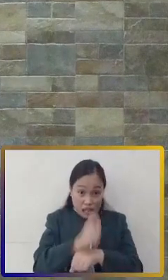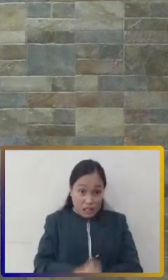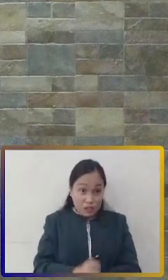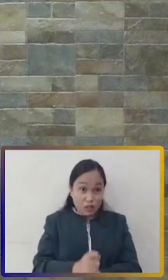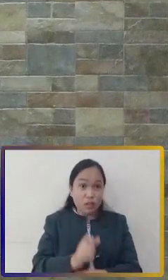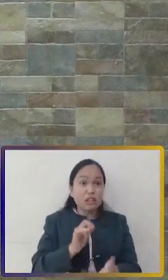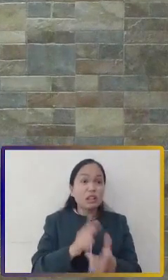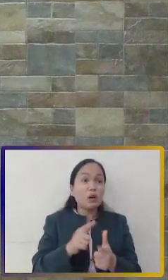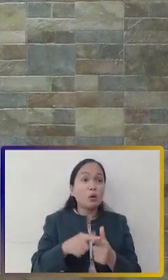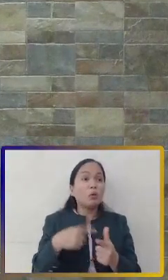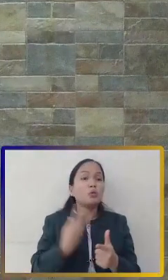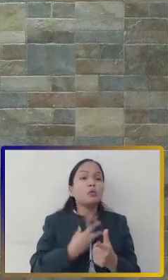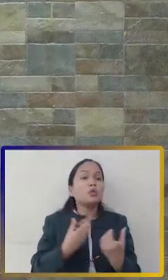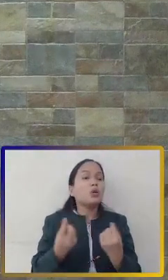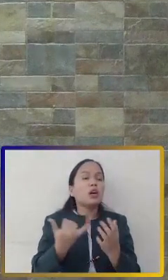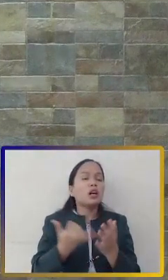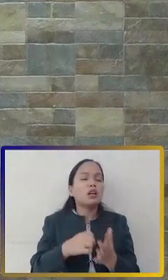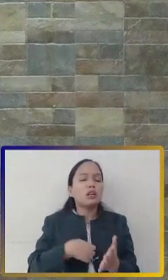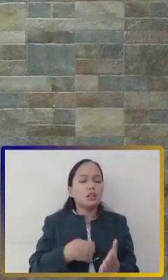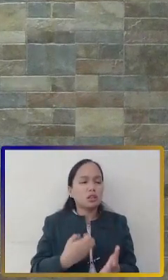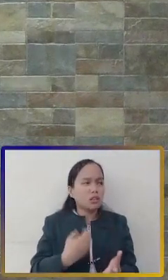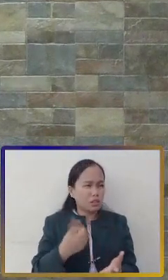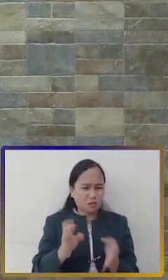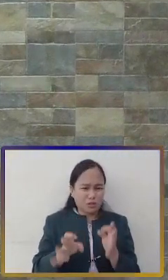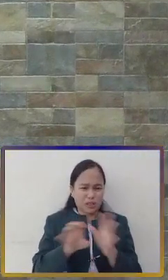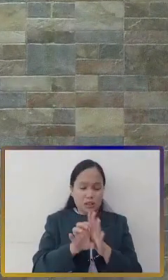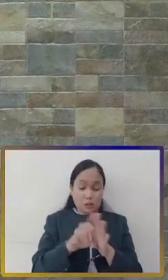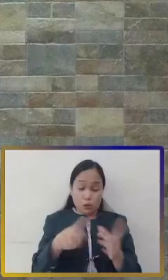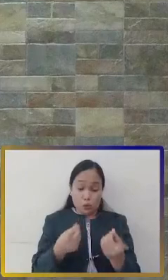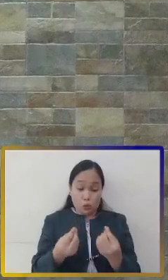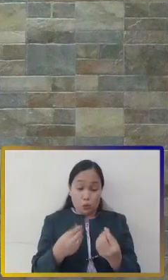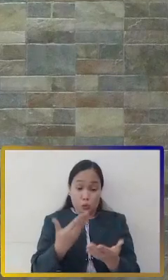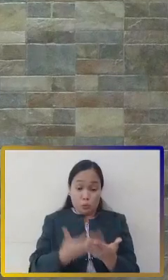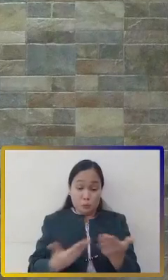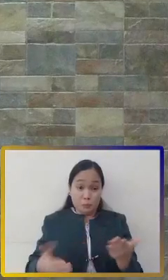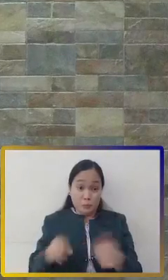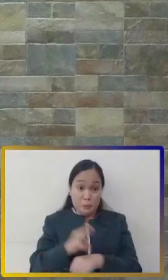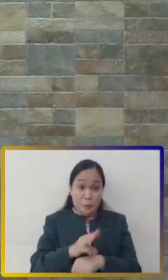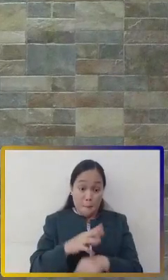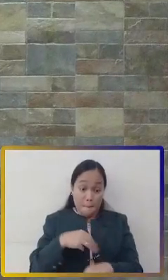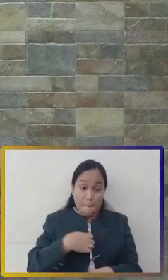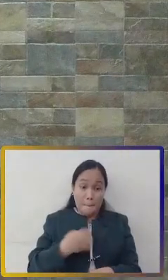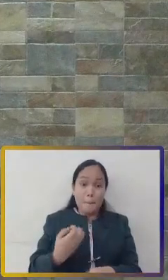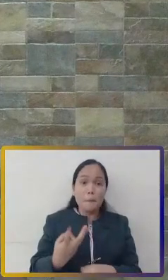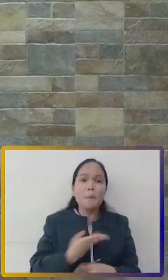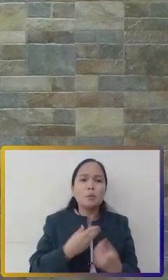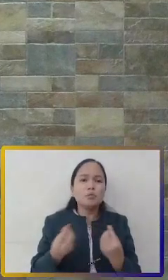when you do things traditionally and emotionally, we are doing the ministries carnally.